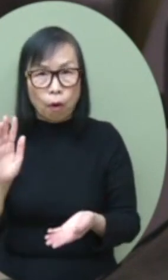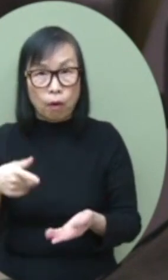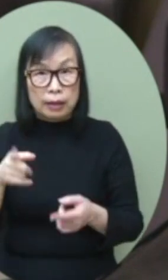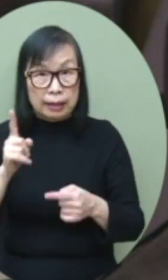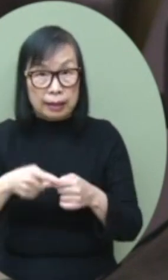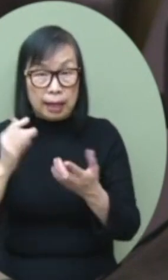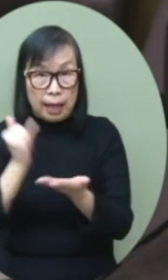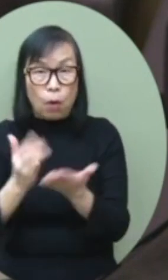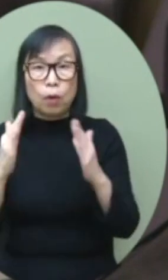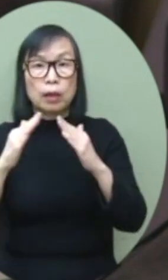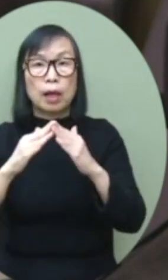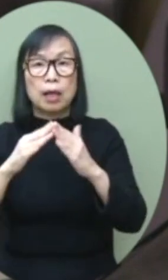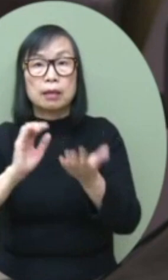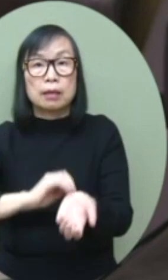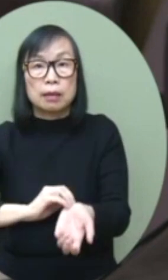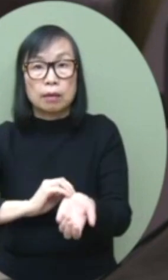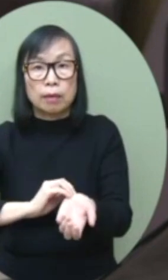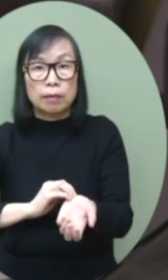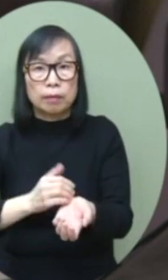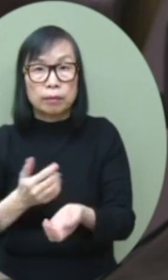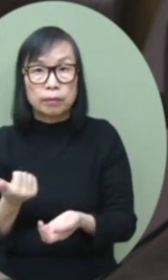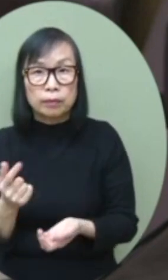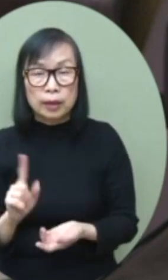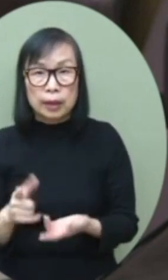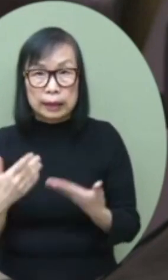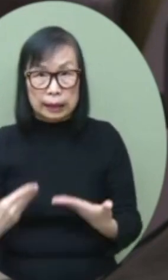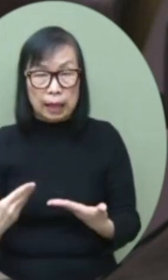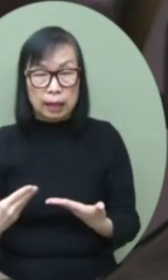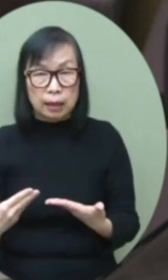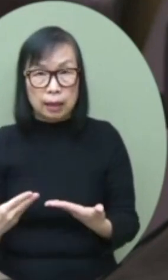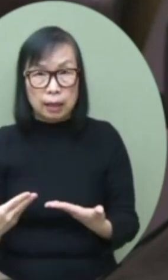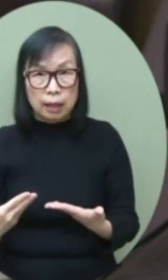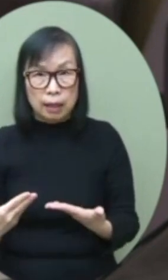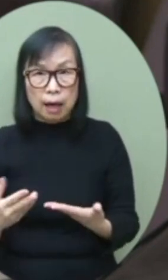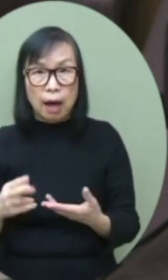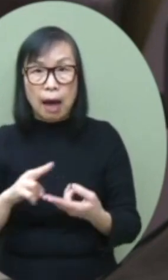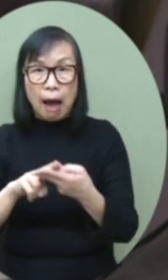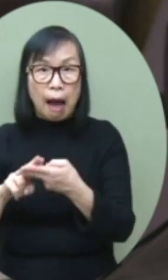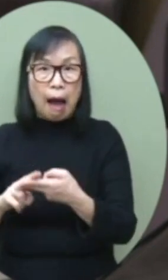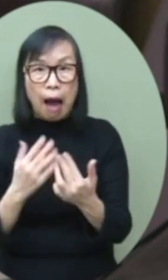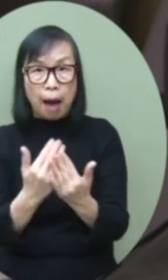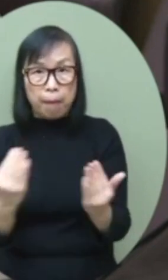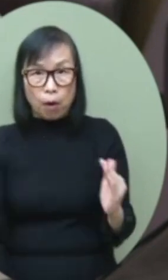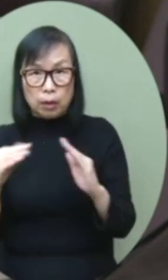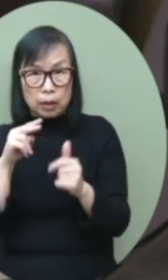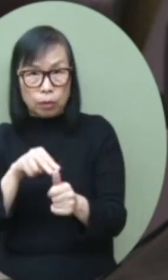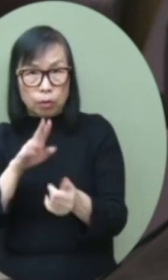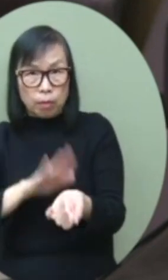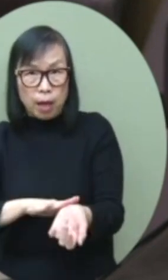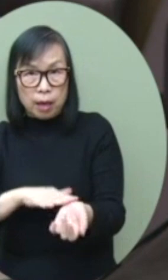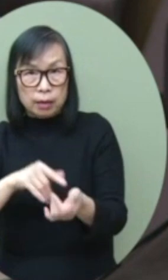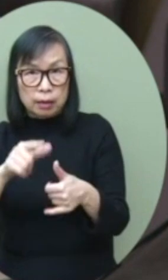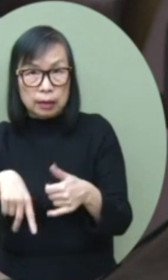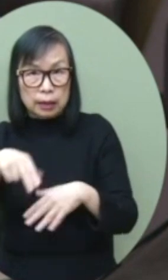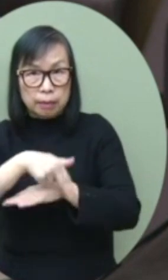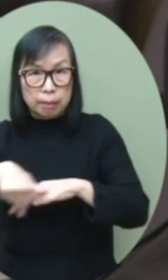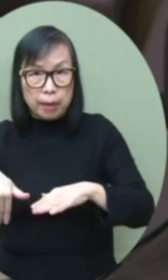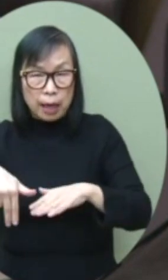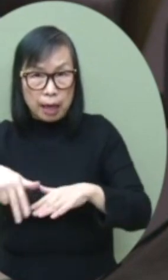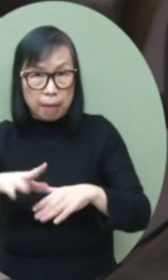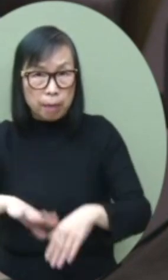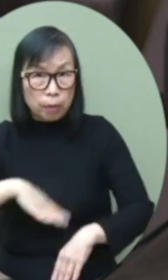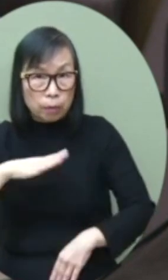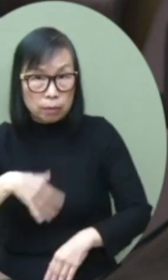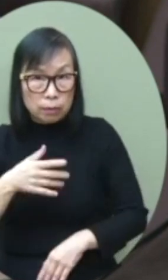行居家治疗啦？咁其实系咪即系而家嗰个亚博嗰、那个照顾病人嗰个设备咧，其实饱和